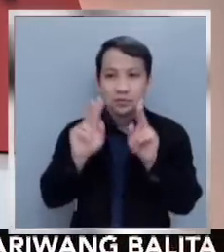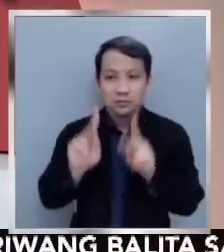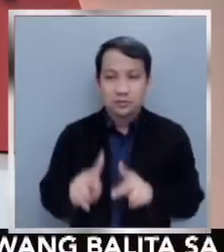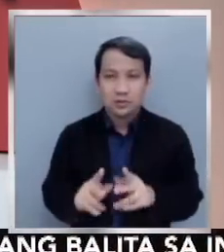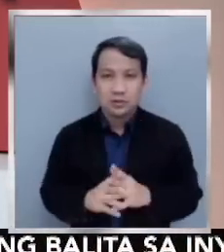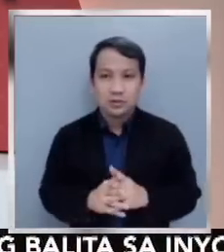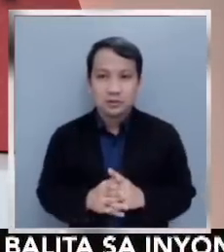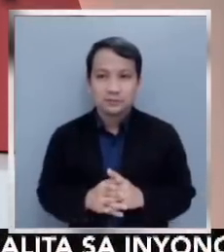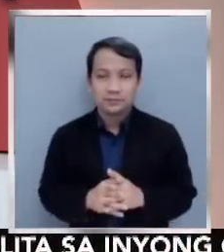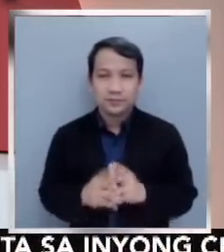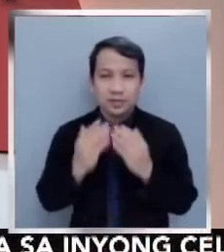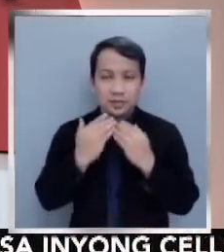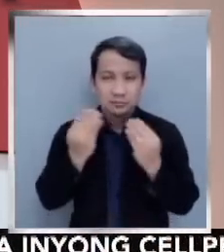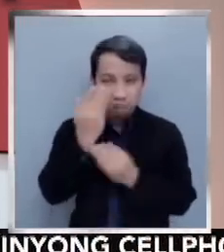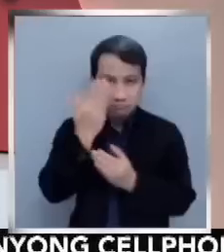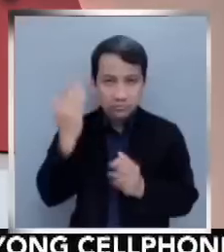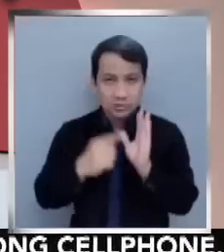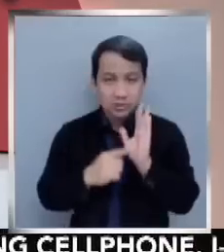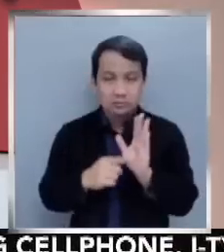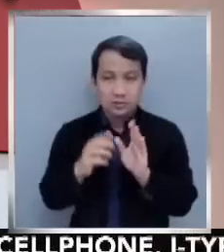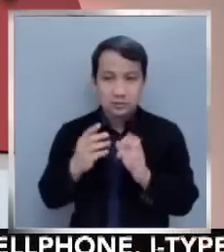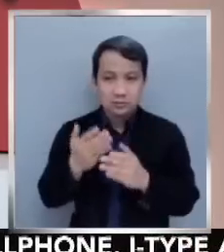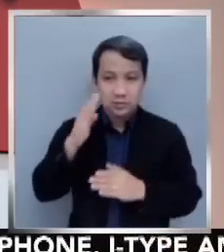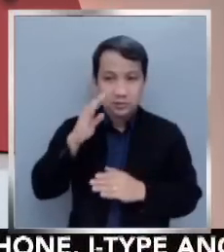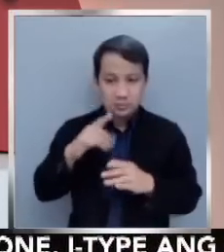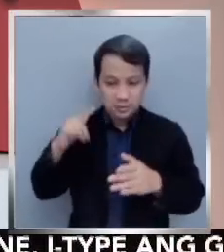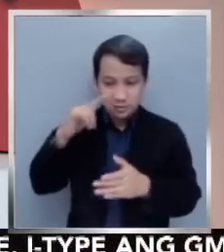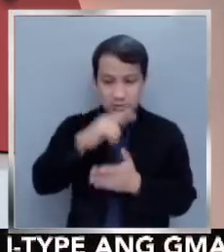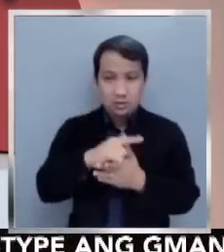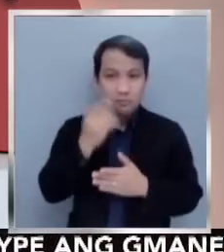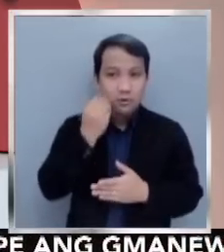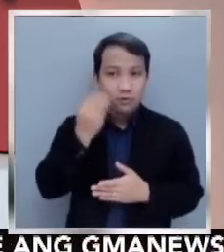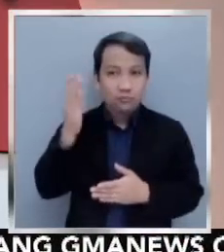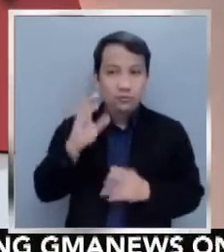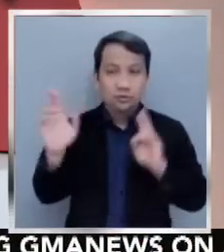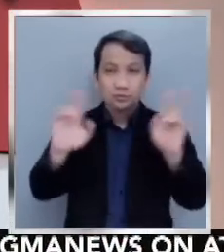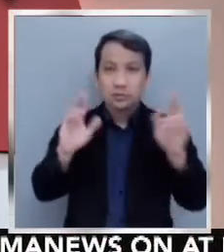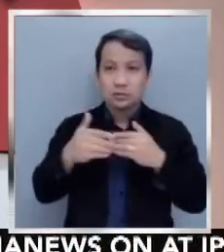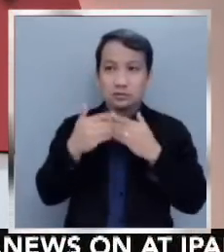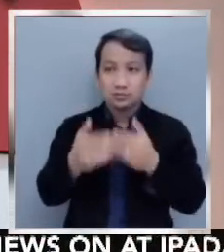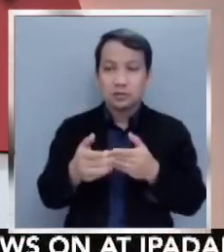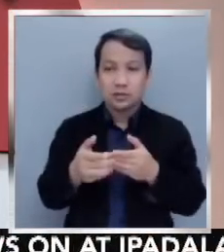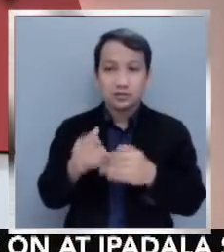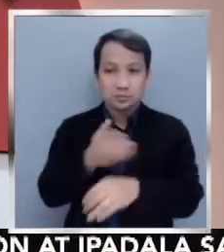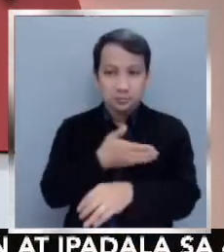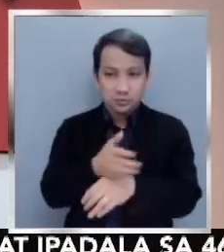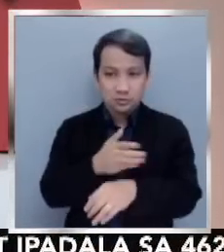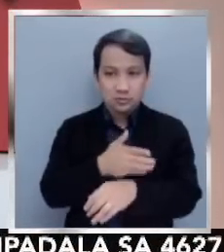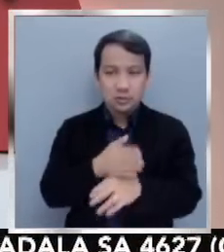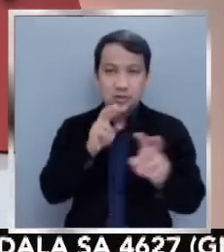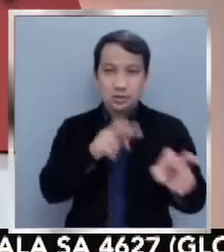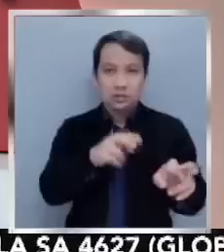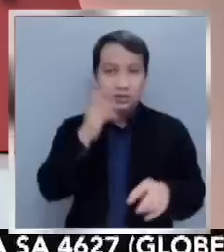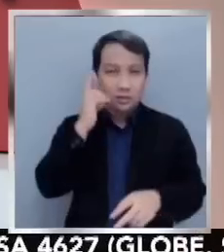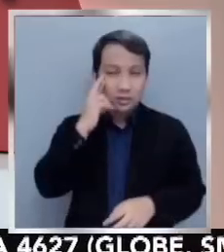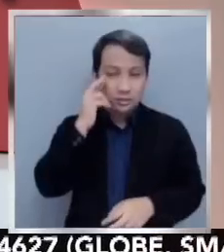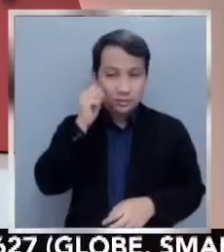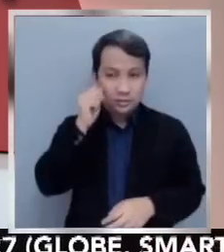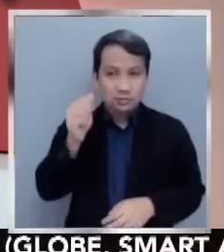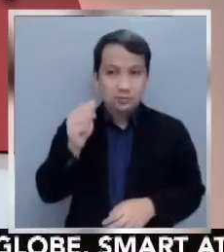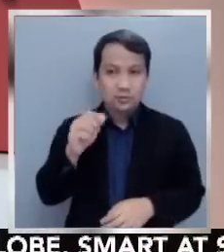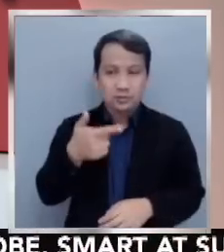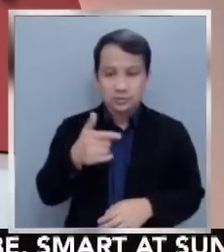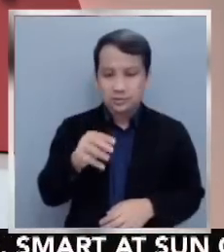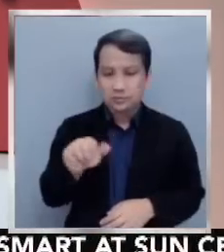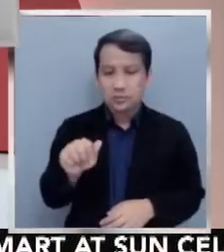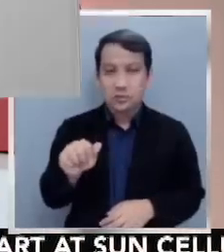yan, binigyang pugay siya sa sinakanyang eroplano pauwi at sa inihandog sa kanyang concert. Nakatutok si Argel Relator ng GMA Regional